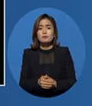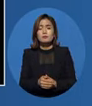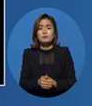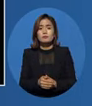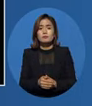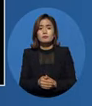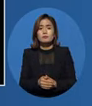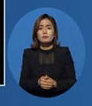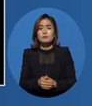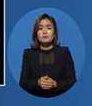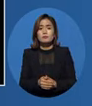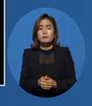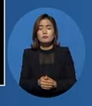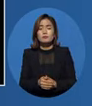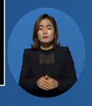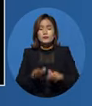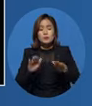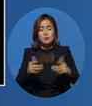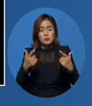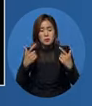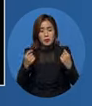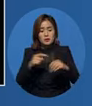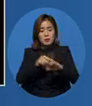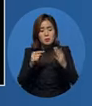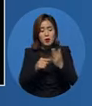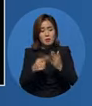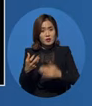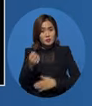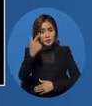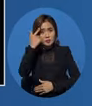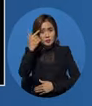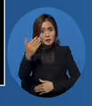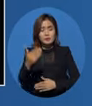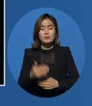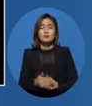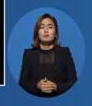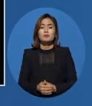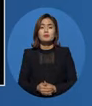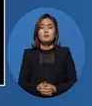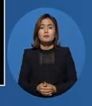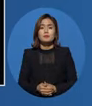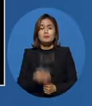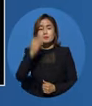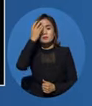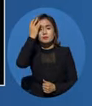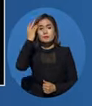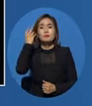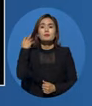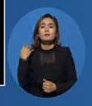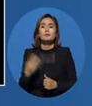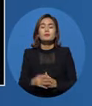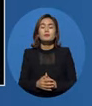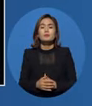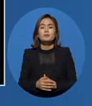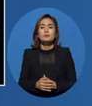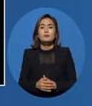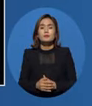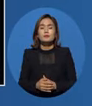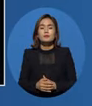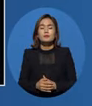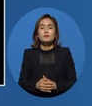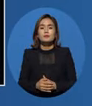그럴 슬 현재도 취지 하시는지 묻고 싶습니다 모처 계정만 겁니까 예